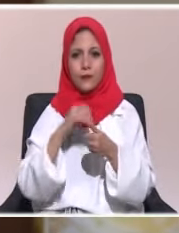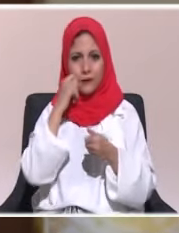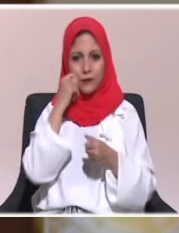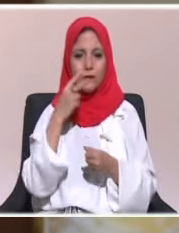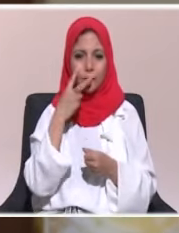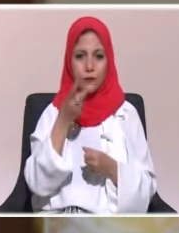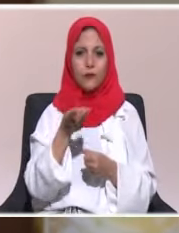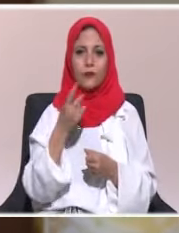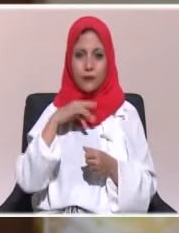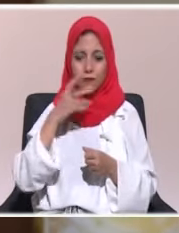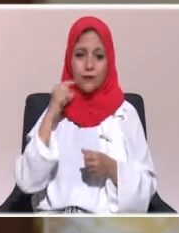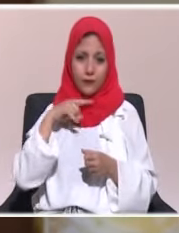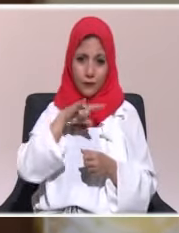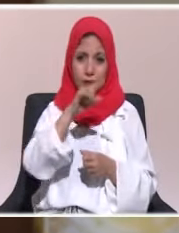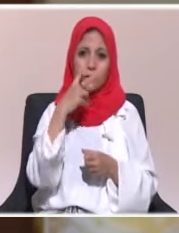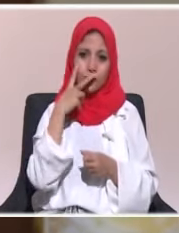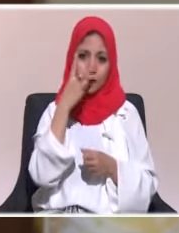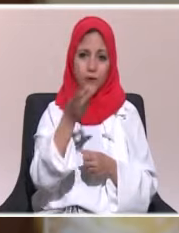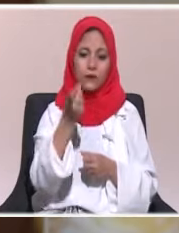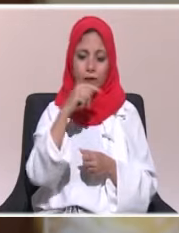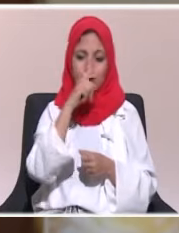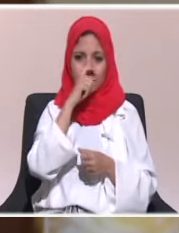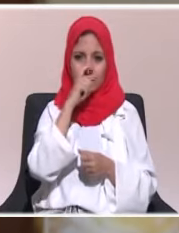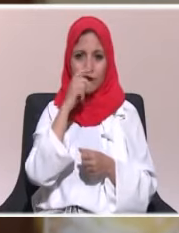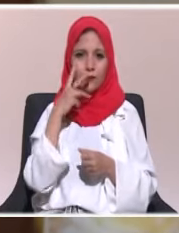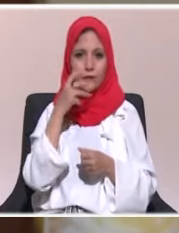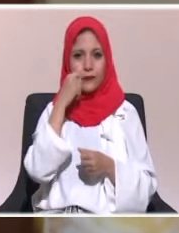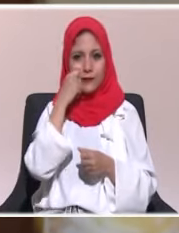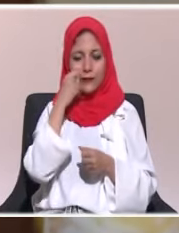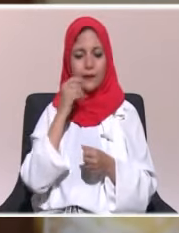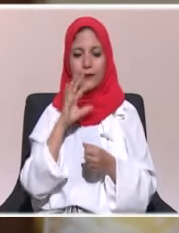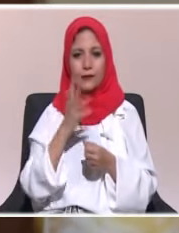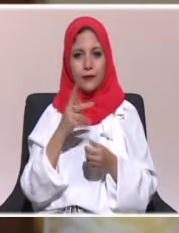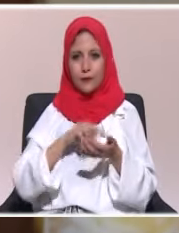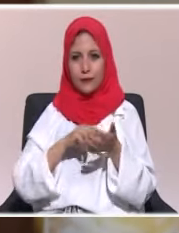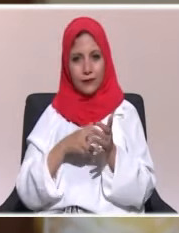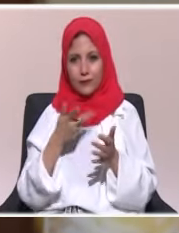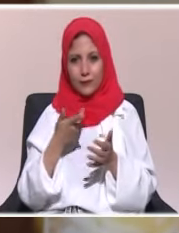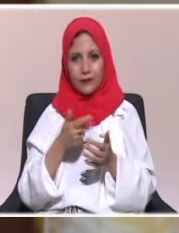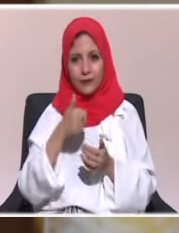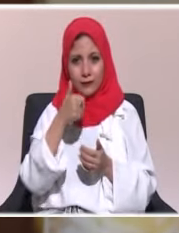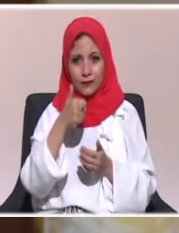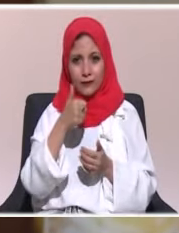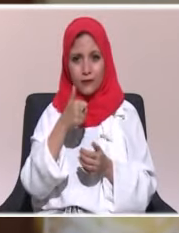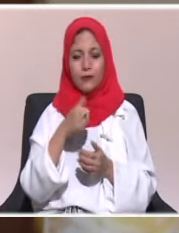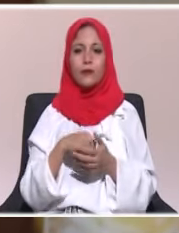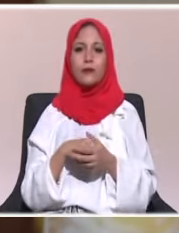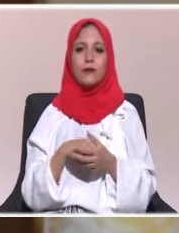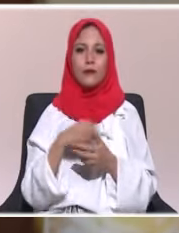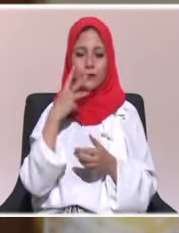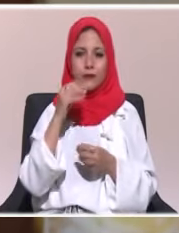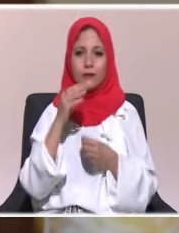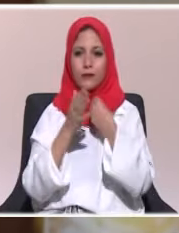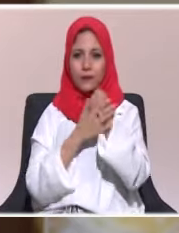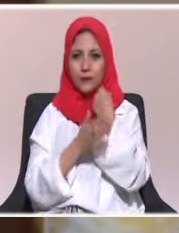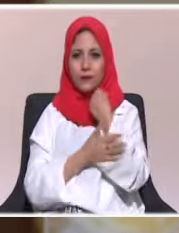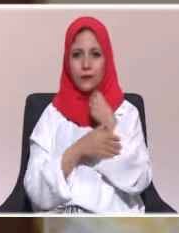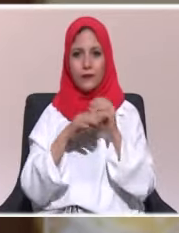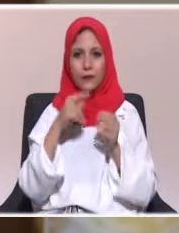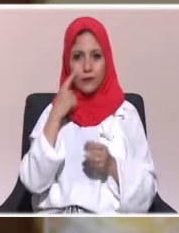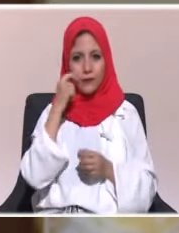مره ثانيه محافظه الغربيه عشان نشوف الأخبار هناك إيه ونتابع العمل في إعادة البنية التحتية